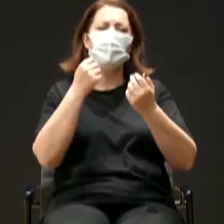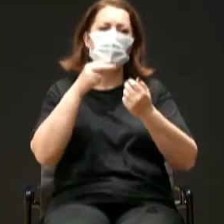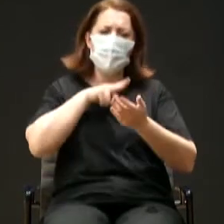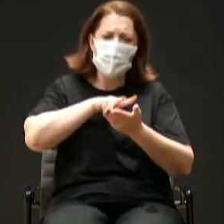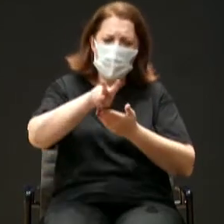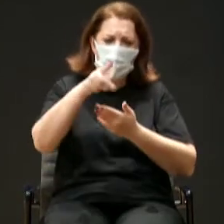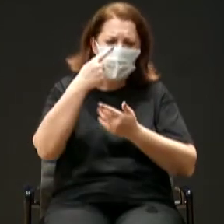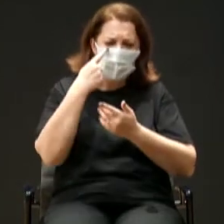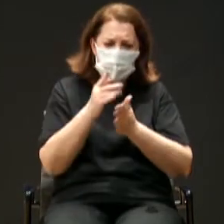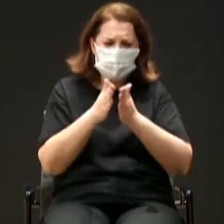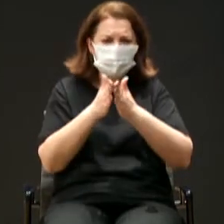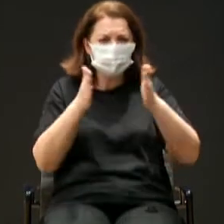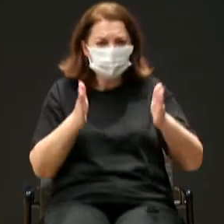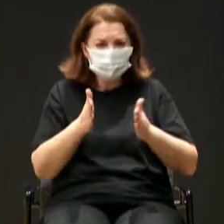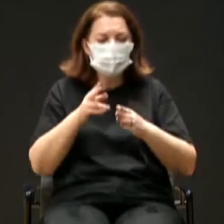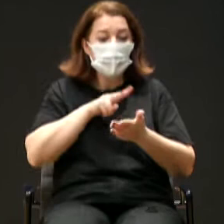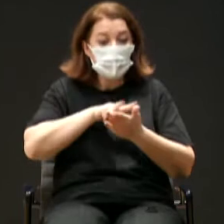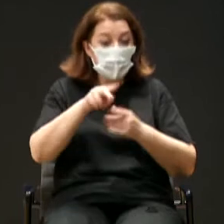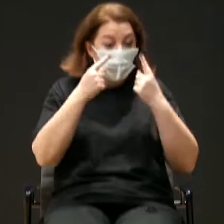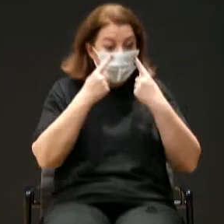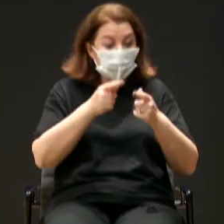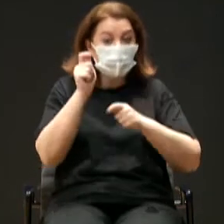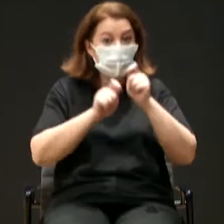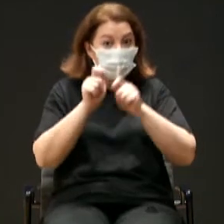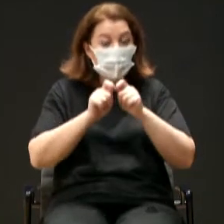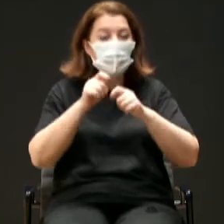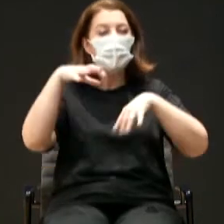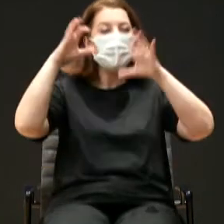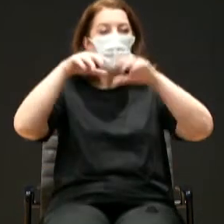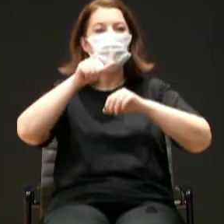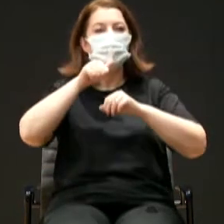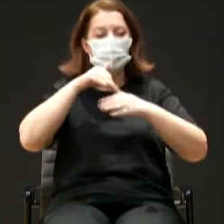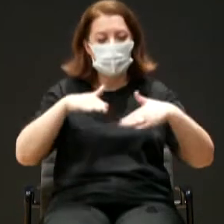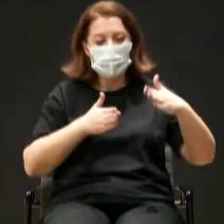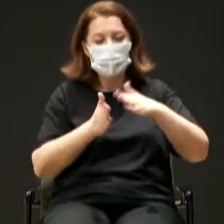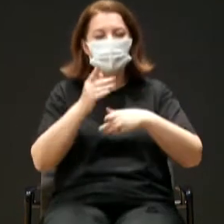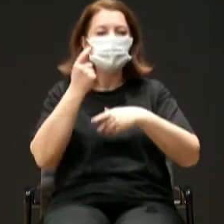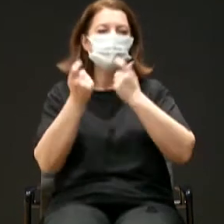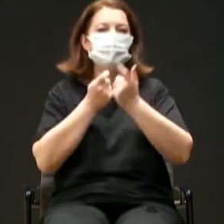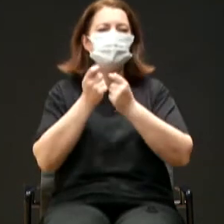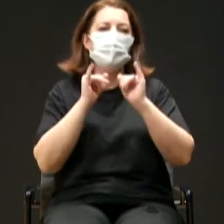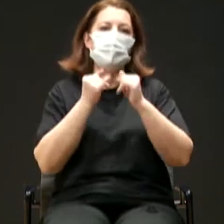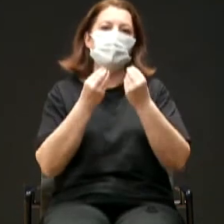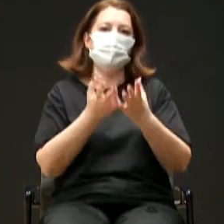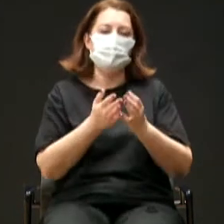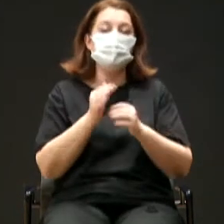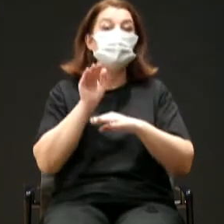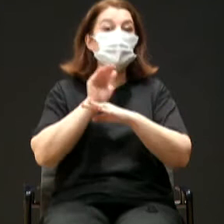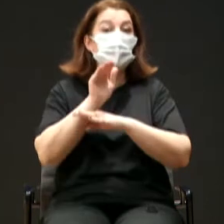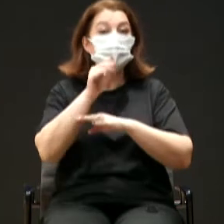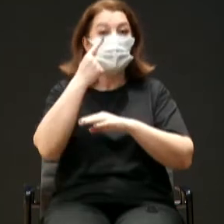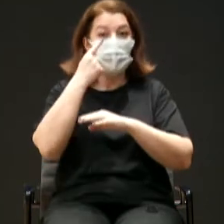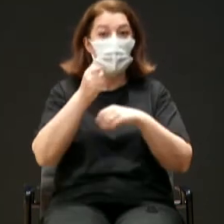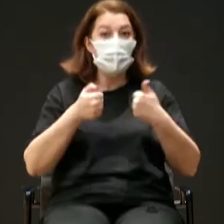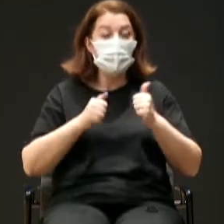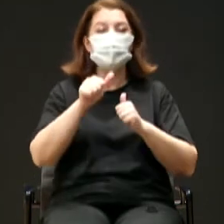yol genişletme, yol bakım, onarım ve yağmur suyu kanal çalışmalarında yoğunlaştık. Yaşam Vadimizdeki Su Parkı